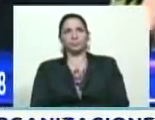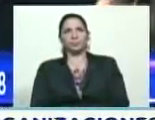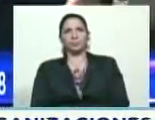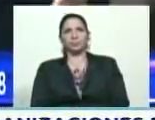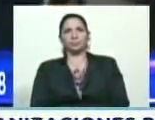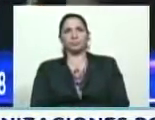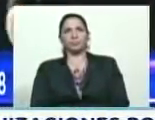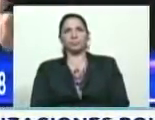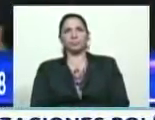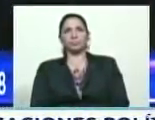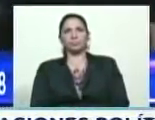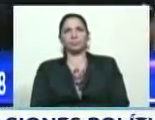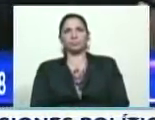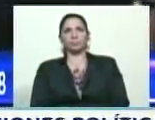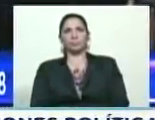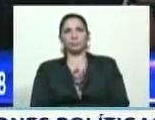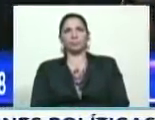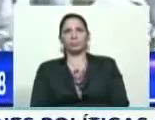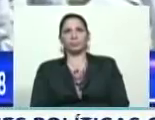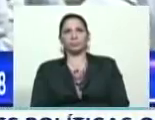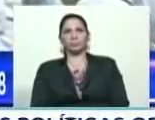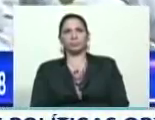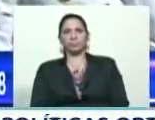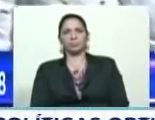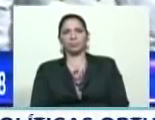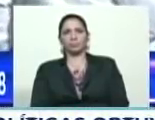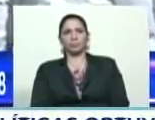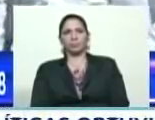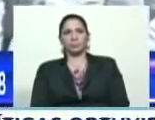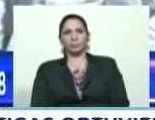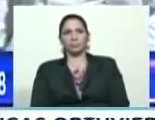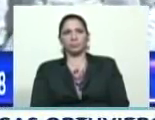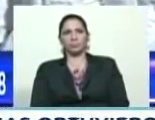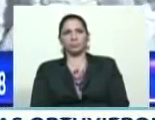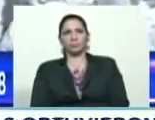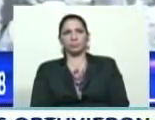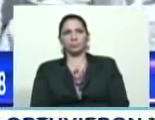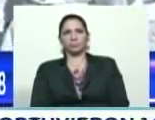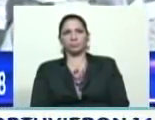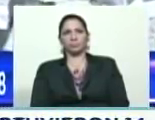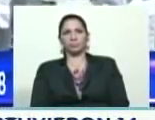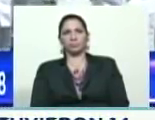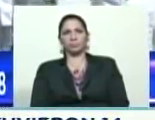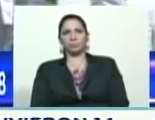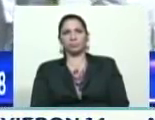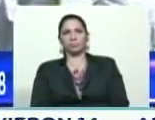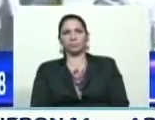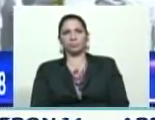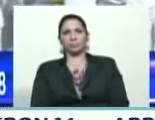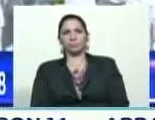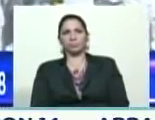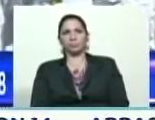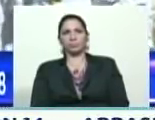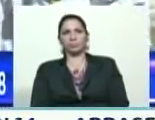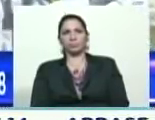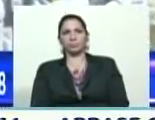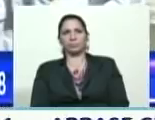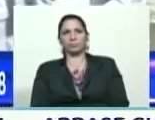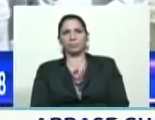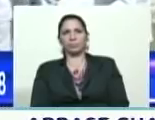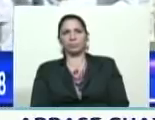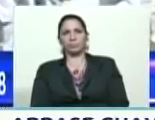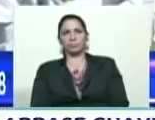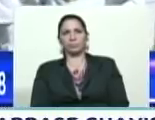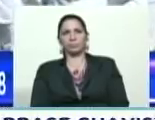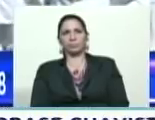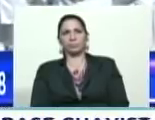одним из важных направлений российско-венесуэльского сотрудничества является военно-техническое сотрудничество,